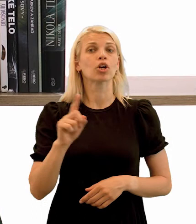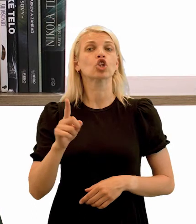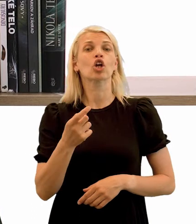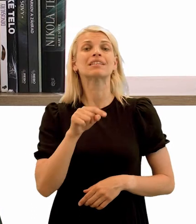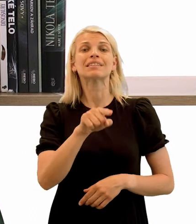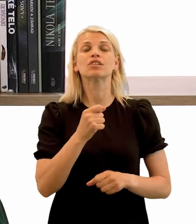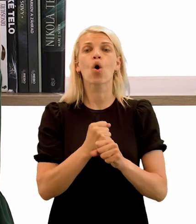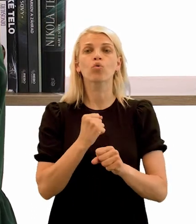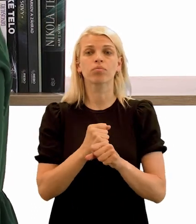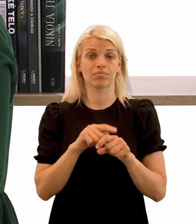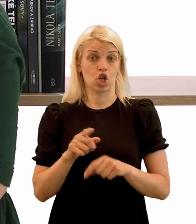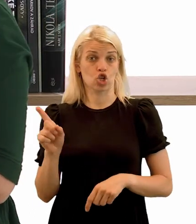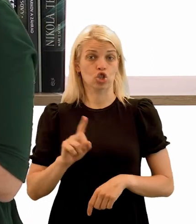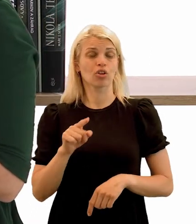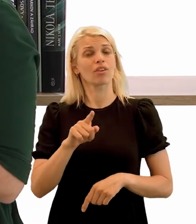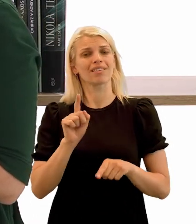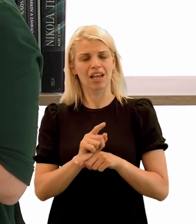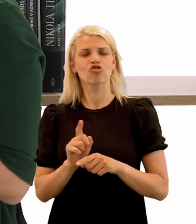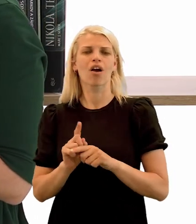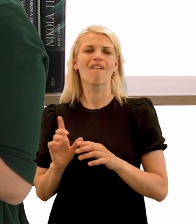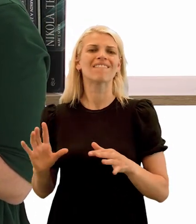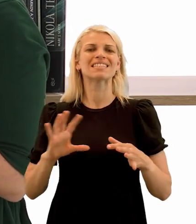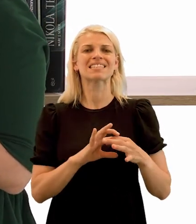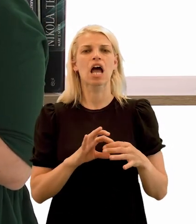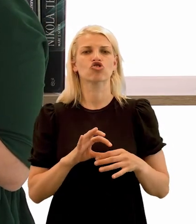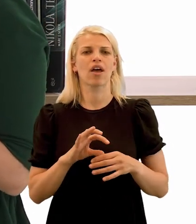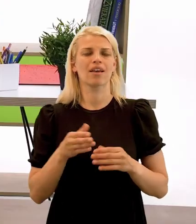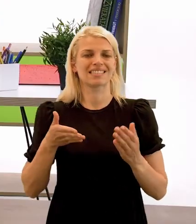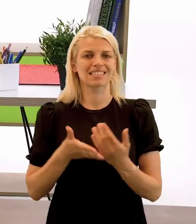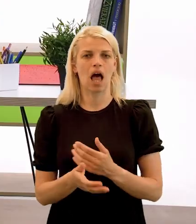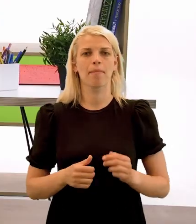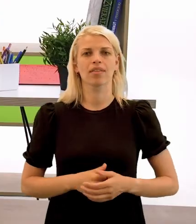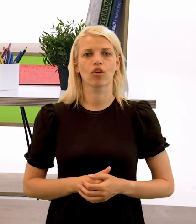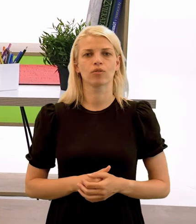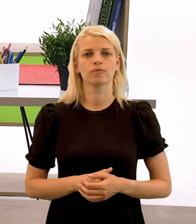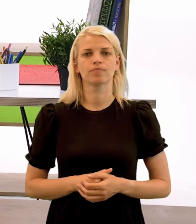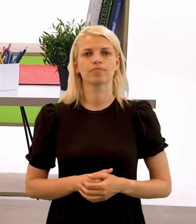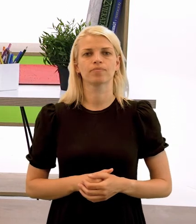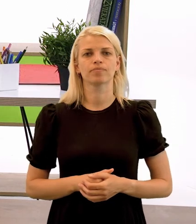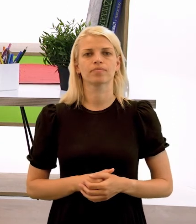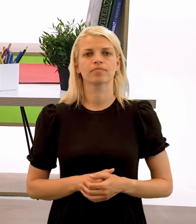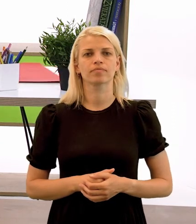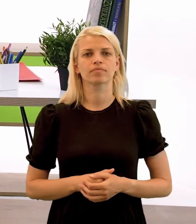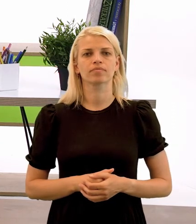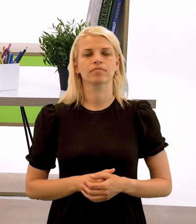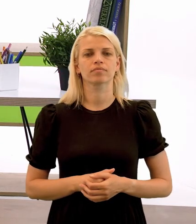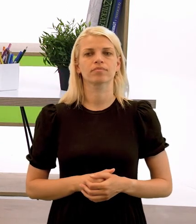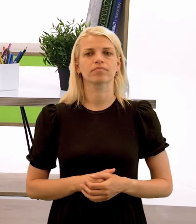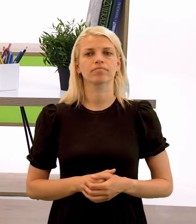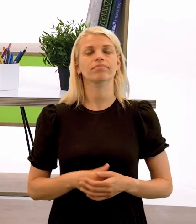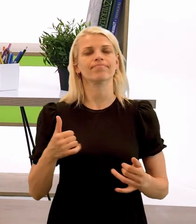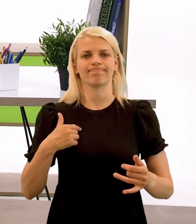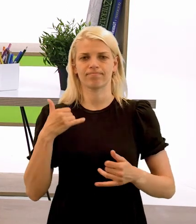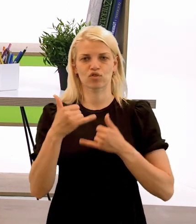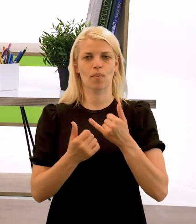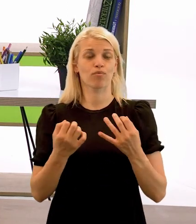urobil. Ktorý je vzťažné zámeno? Poďme si teraz zopakovať to, čo sme sa naučili